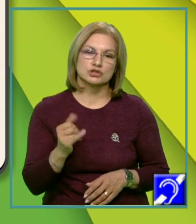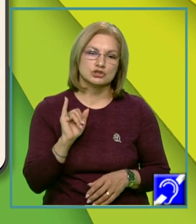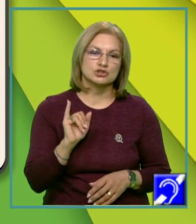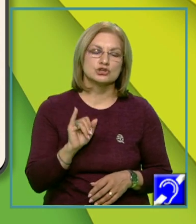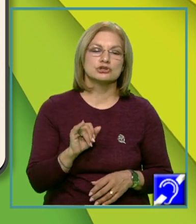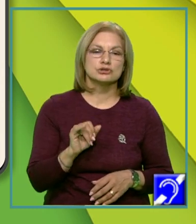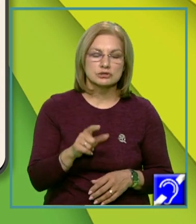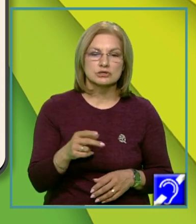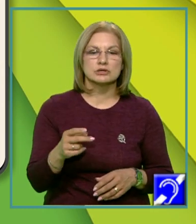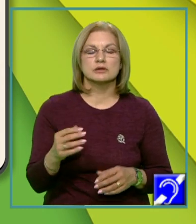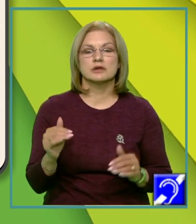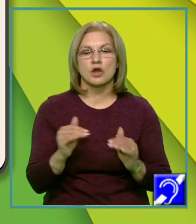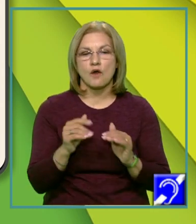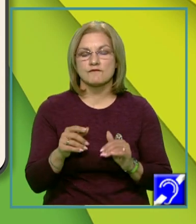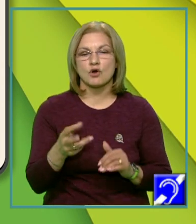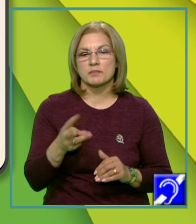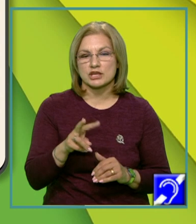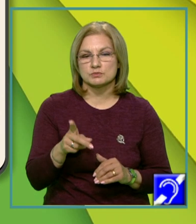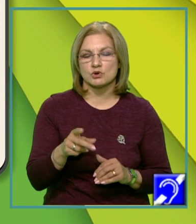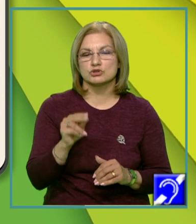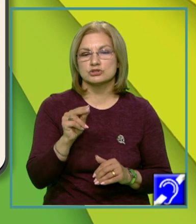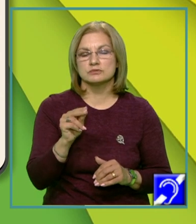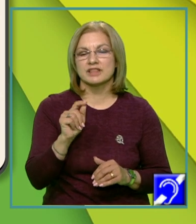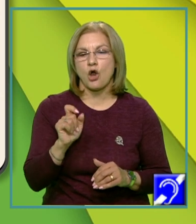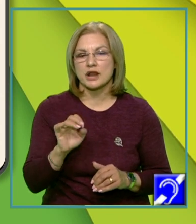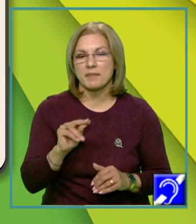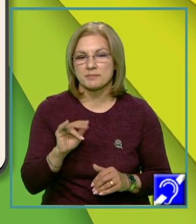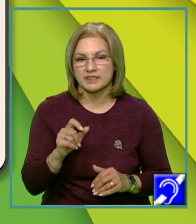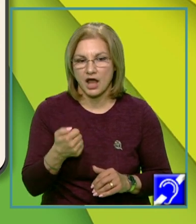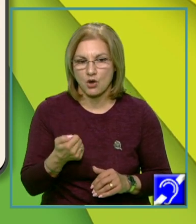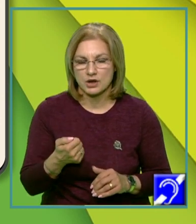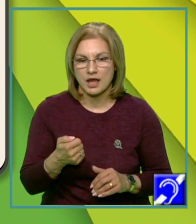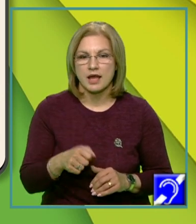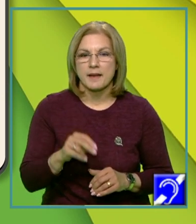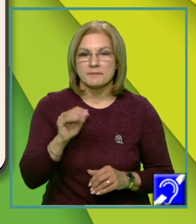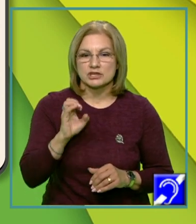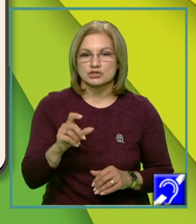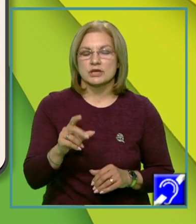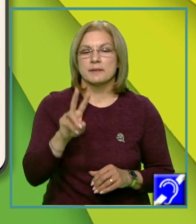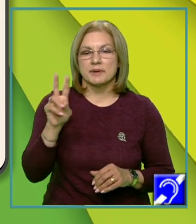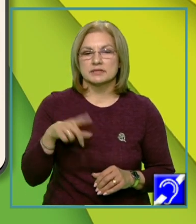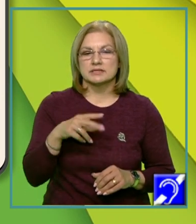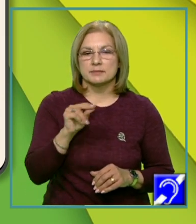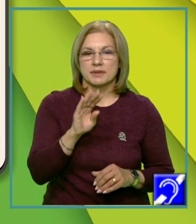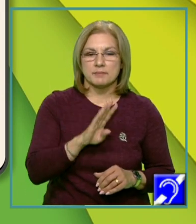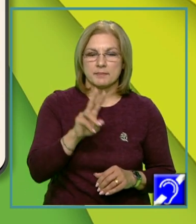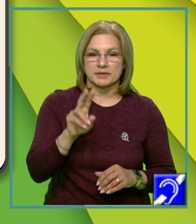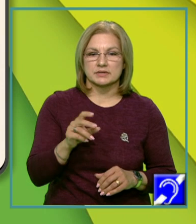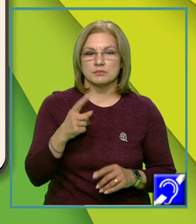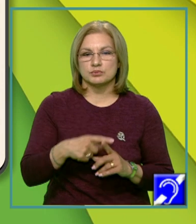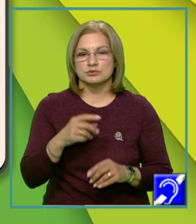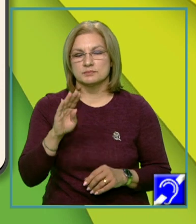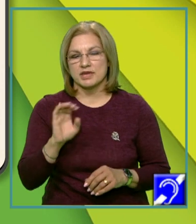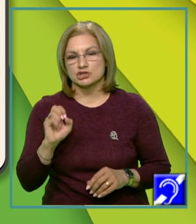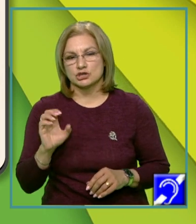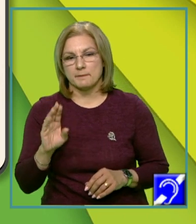conform reciprocei teoremei lui Pitagora pe ce pătrat este egal cu b b p data plus b c d pătrat